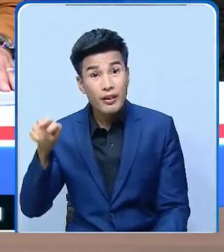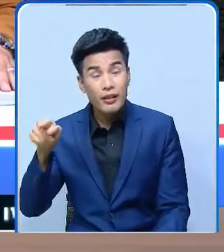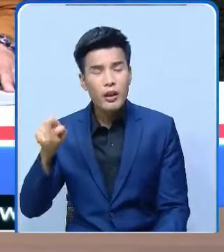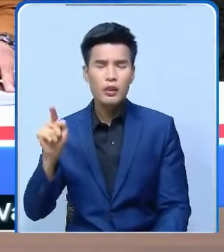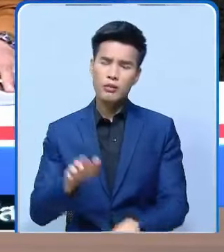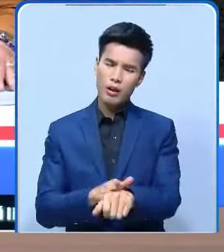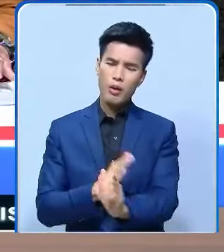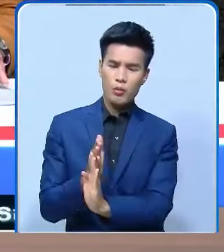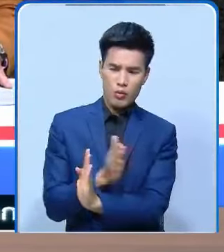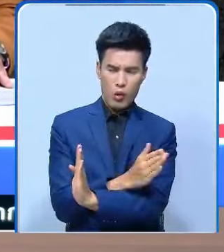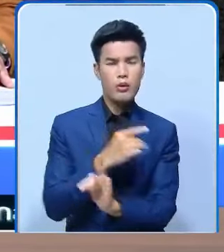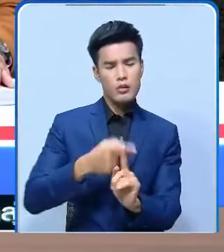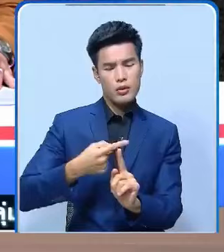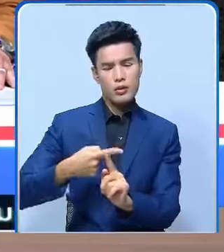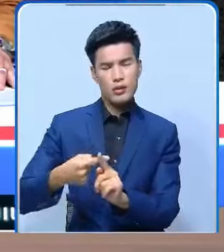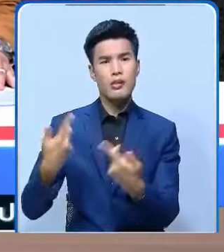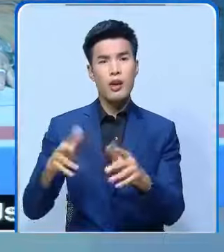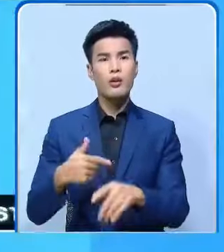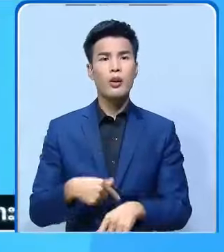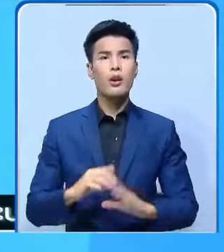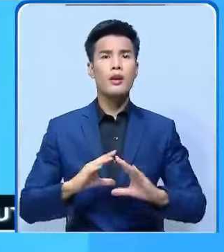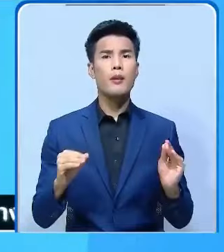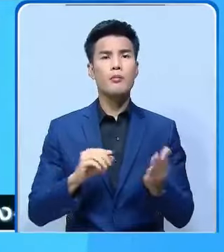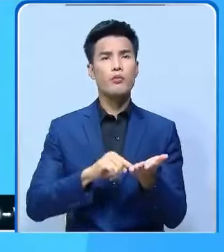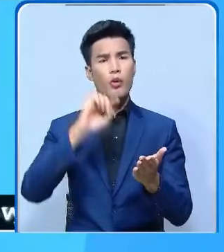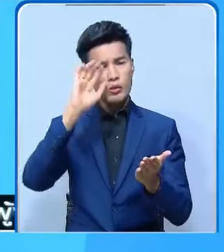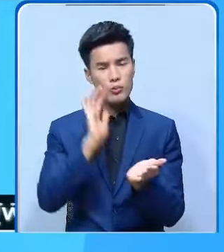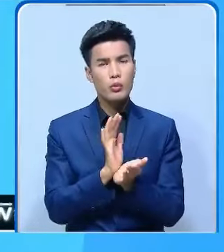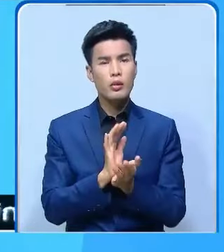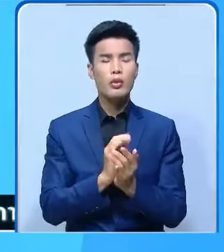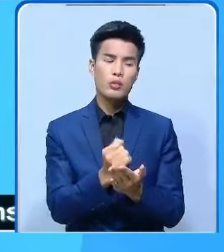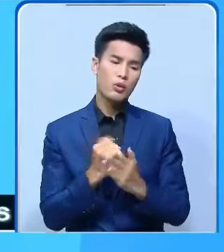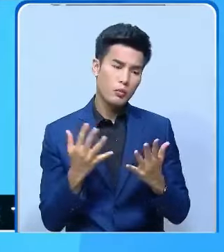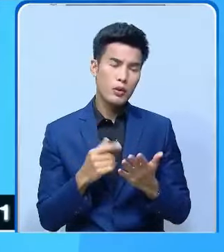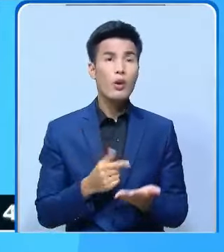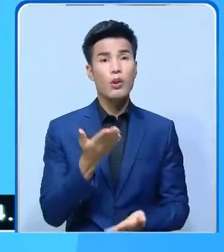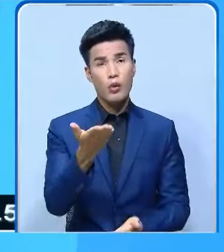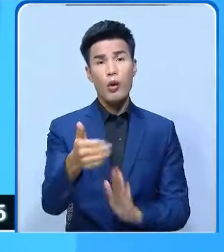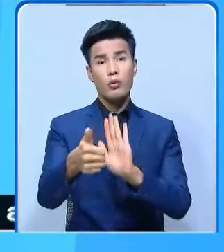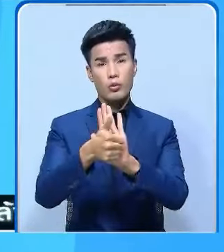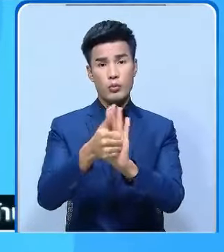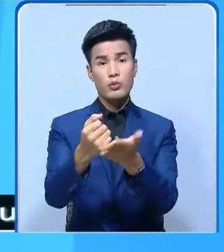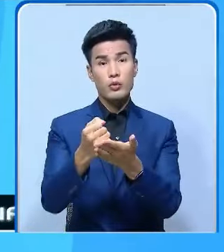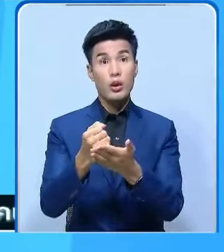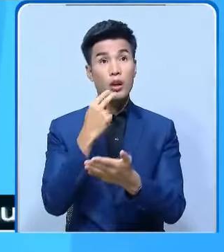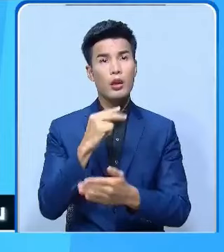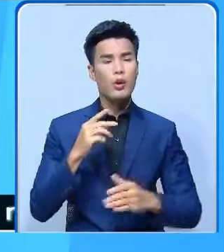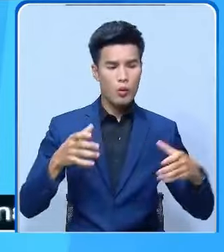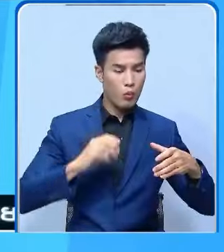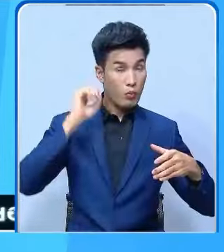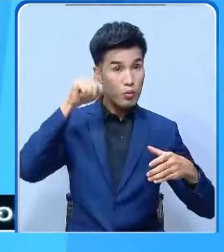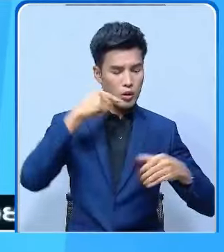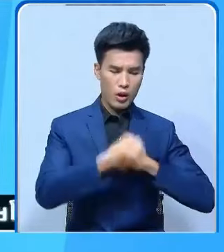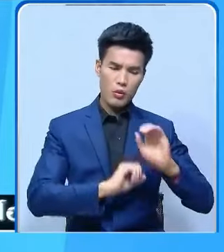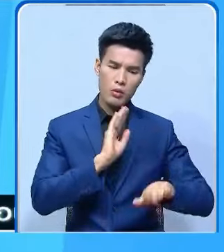หลายเดือนแล้วล่ะเพียงแต่ว่าคดีไม่คืบก็เลยมาร้องทางสายไหมว่าช่วยหน่อยได้มั้ยนะเพราะว่ากล้องวงจรปิดจะเห็นตอนที่ผู้หญิงกลุ่มนี้อายุ